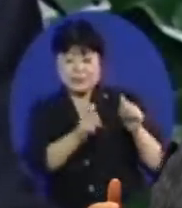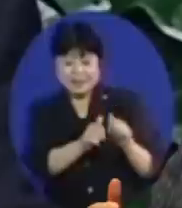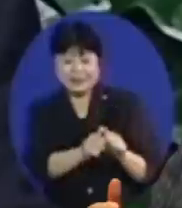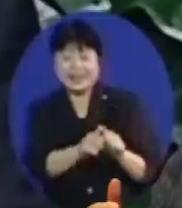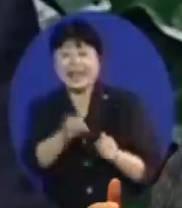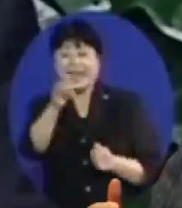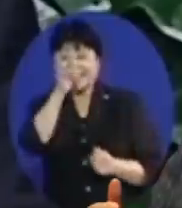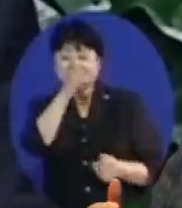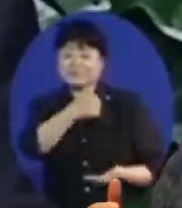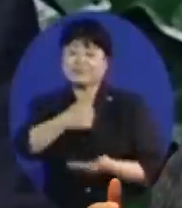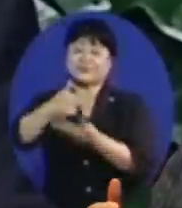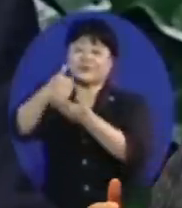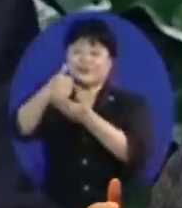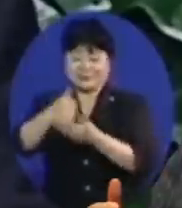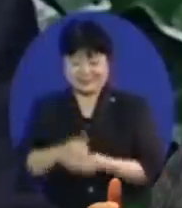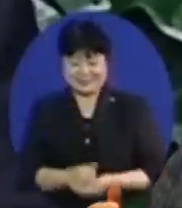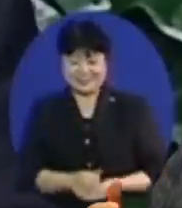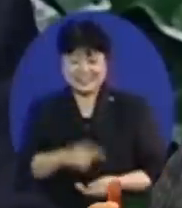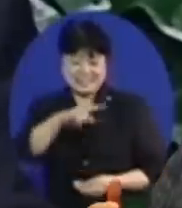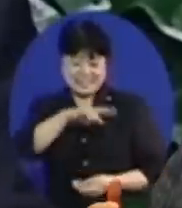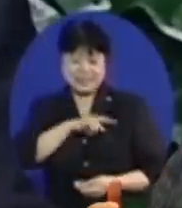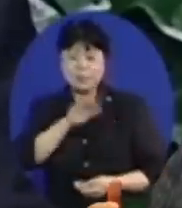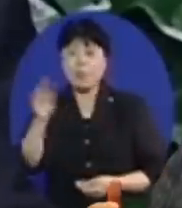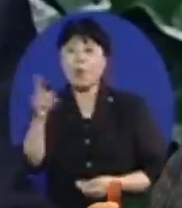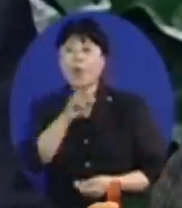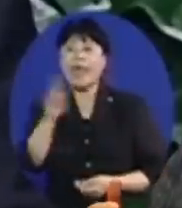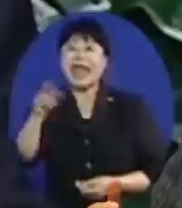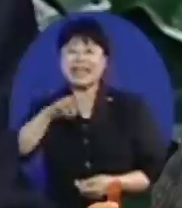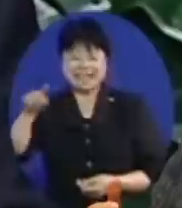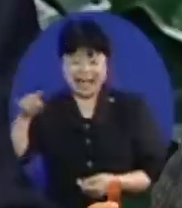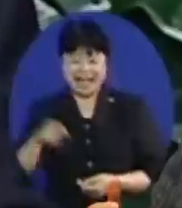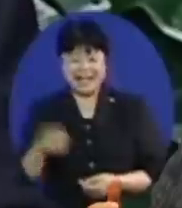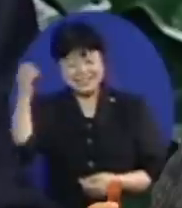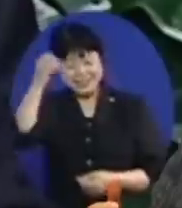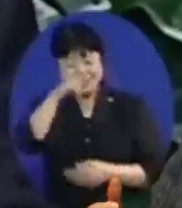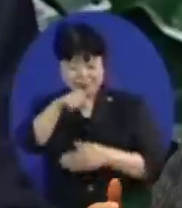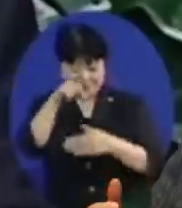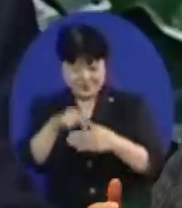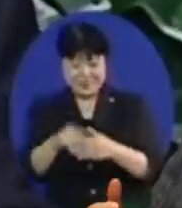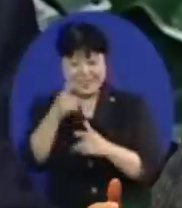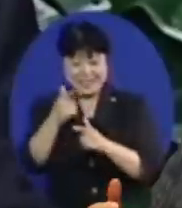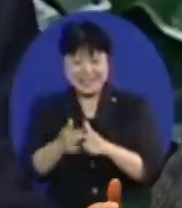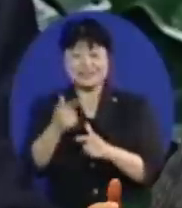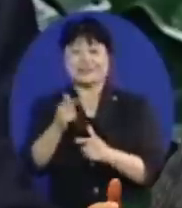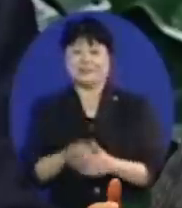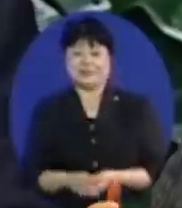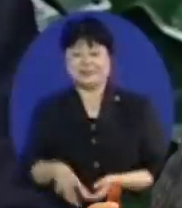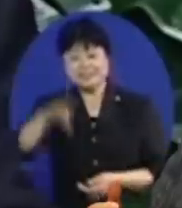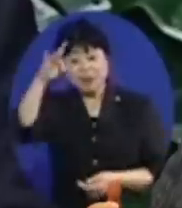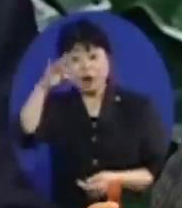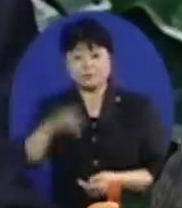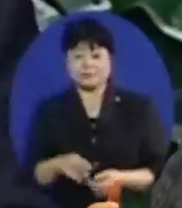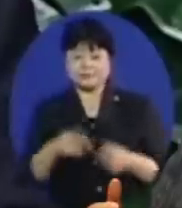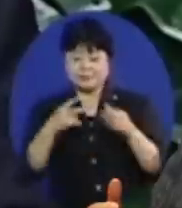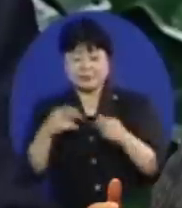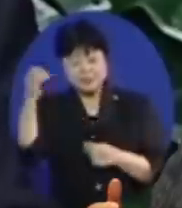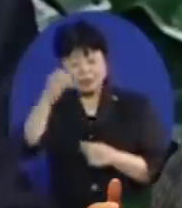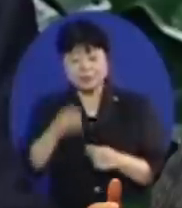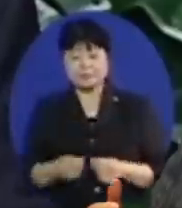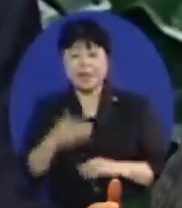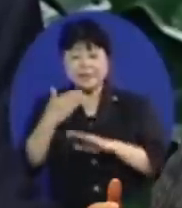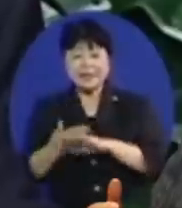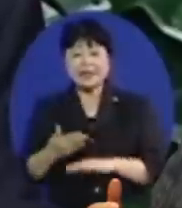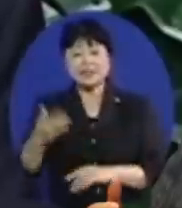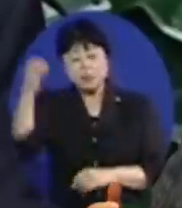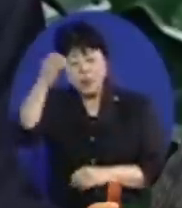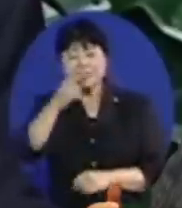같이 계시니라는 이름이 보혜사인 것입니다. 예수님은 처음 보혜사고 성령은 다른